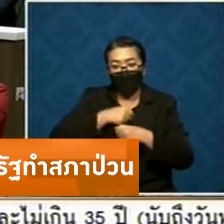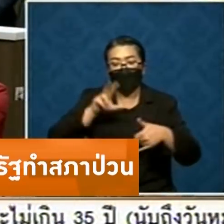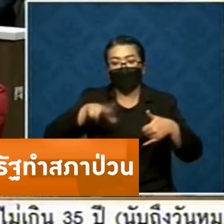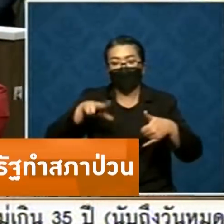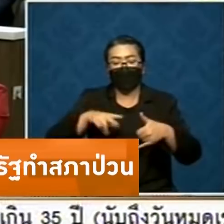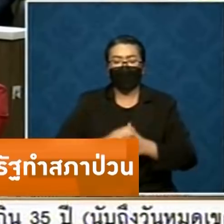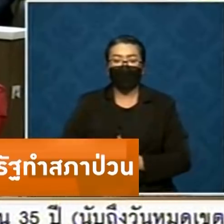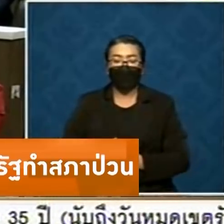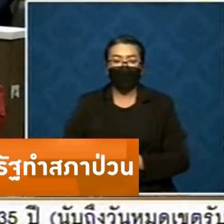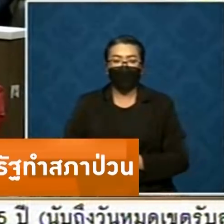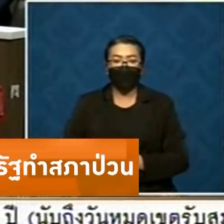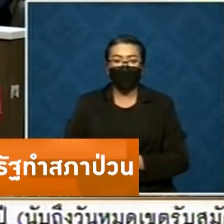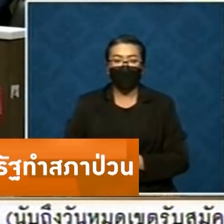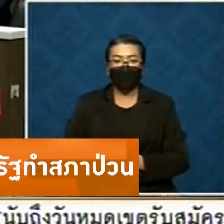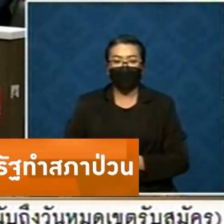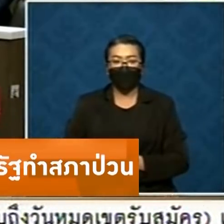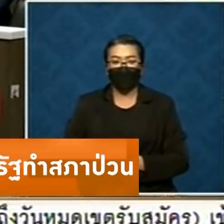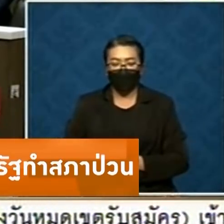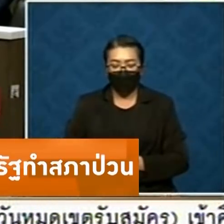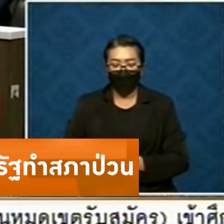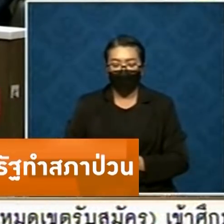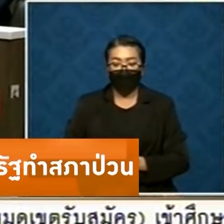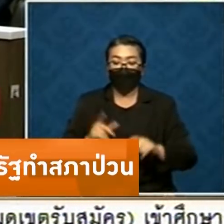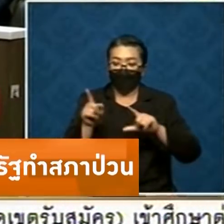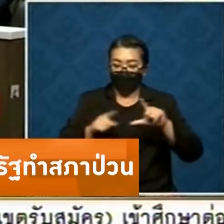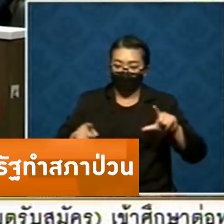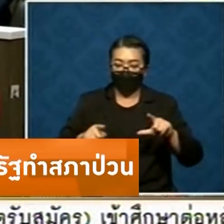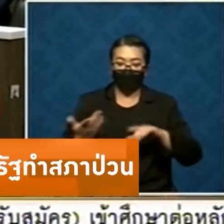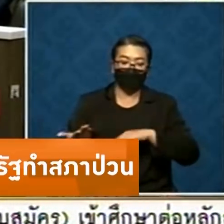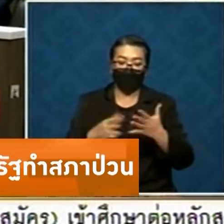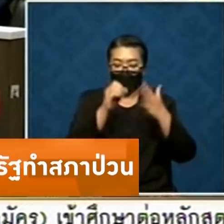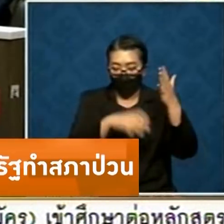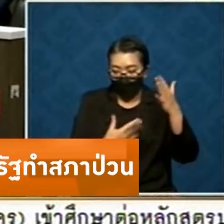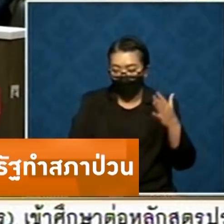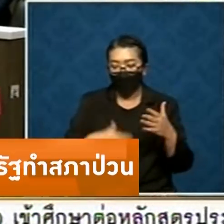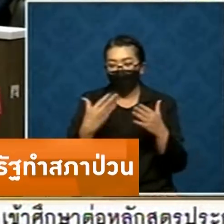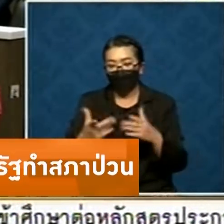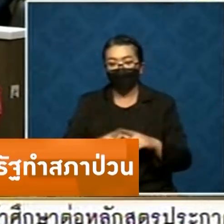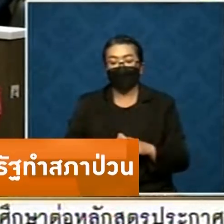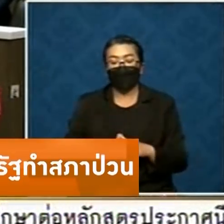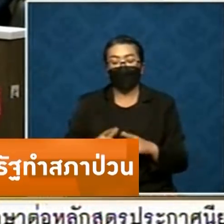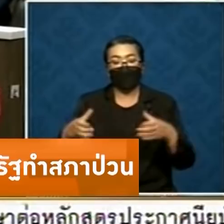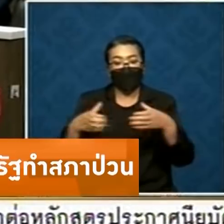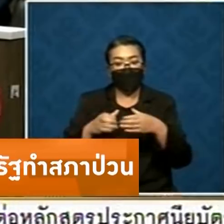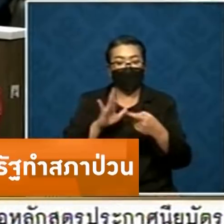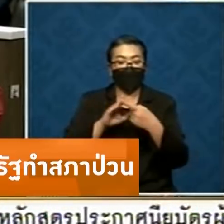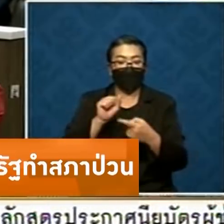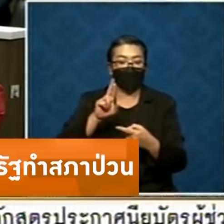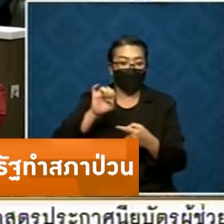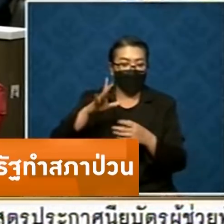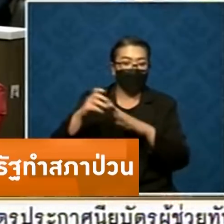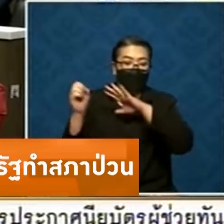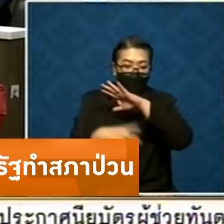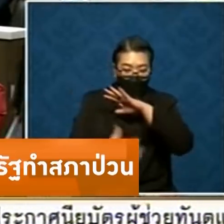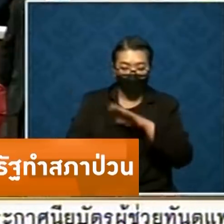พรรคควรจะมีเอกเทศเอ่อได้ตามความจำเป็นหรือว่าสถานการณ์ของแต่ละภาคนะครับแต่ว่ากลายเป็นว่าหลัง